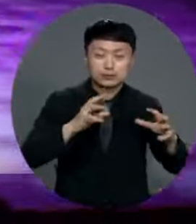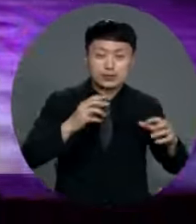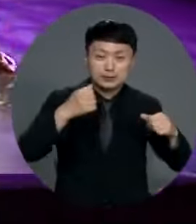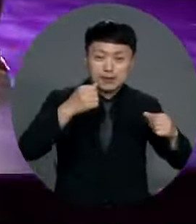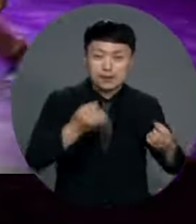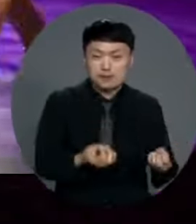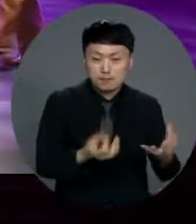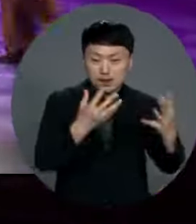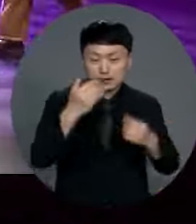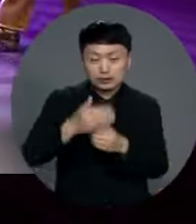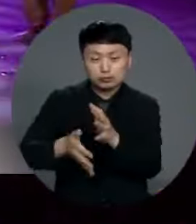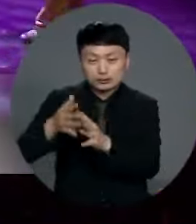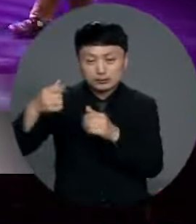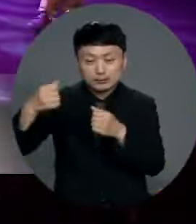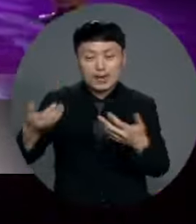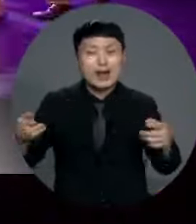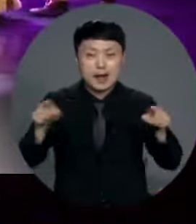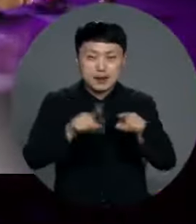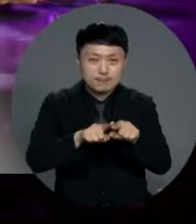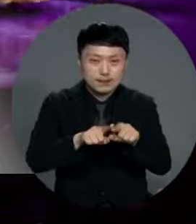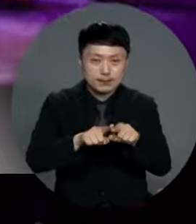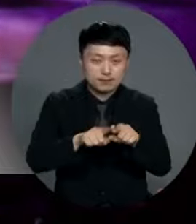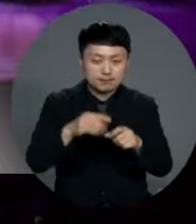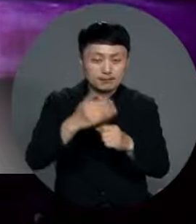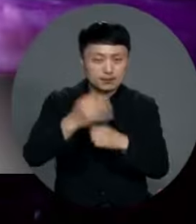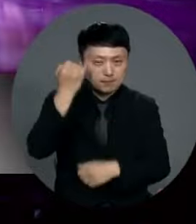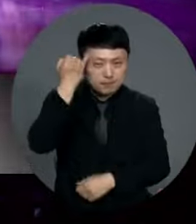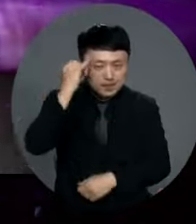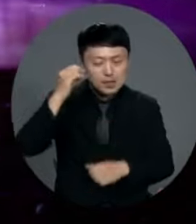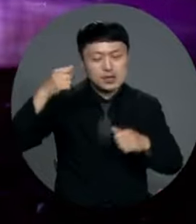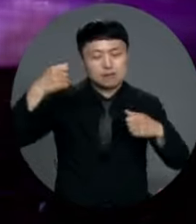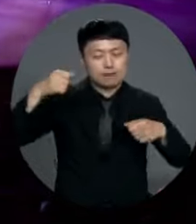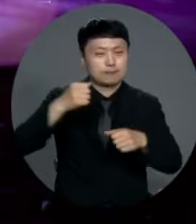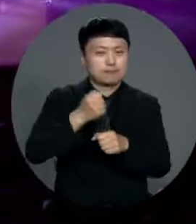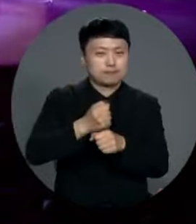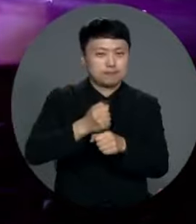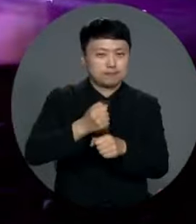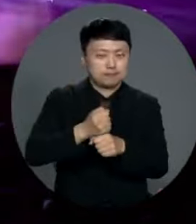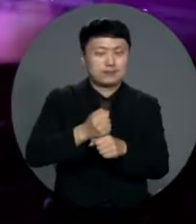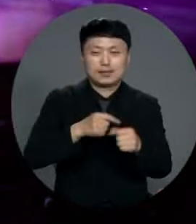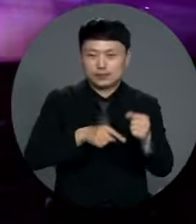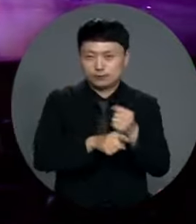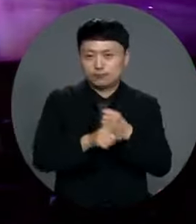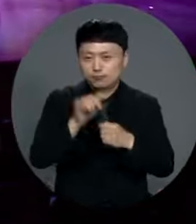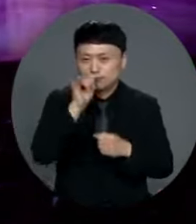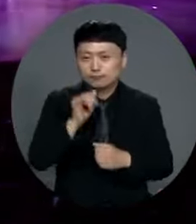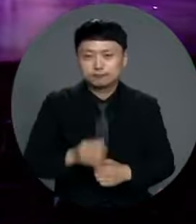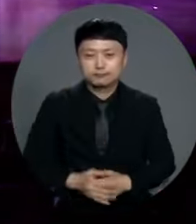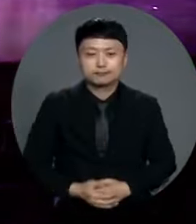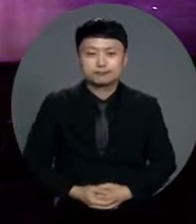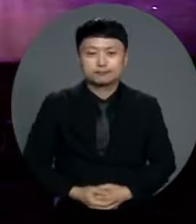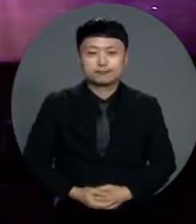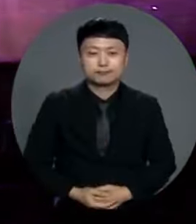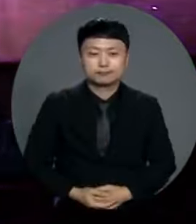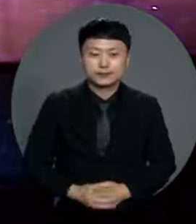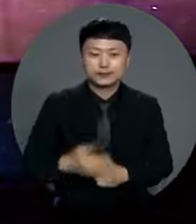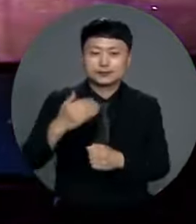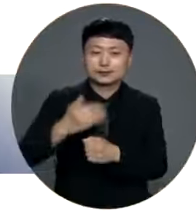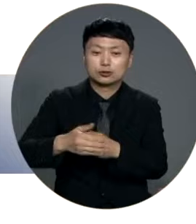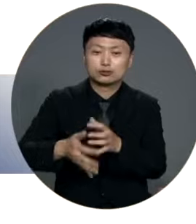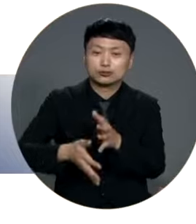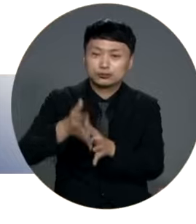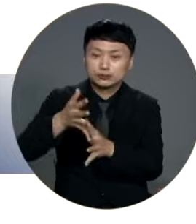서로의 장점을 합쳐 대구에서 창작 뮤지컬을 만들었다는 데 의미가 큽니다. 저희 시립극단이 가지고